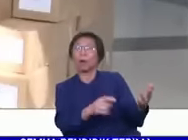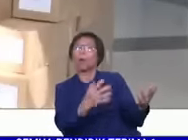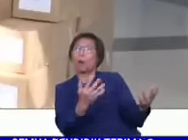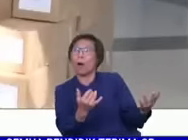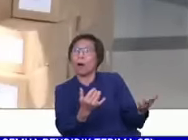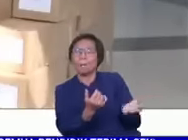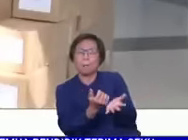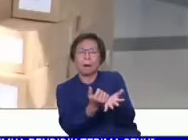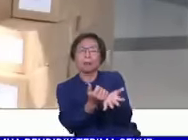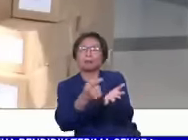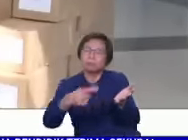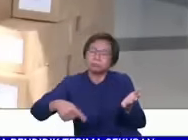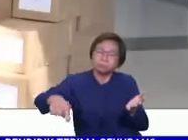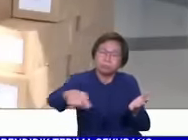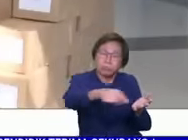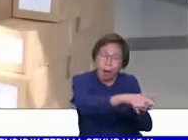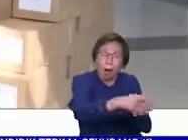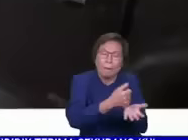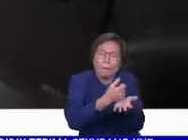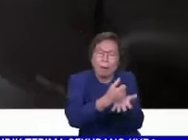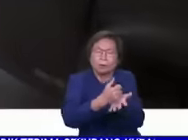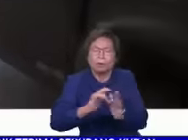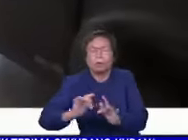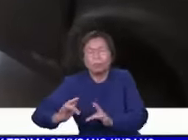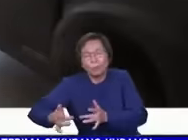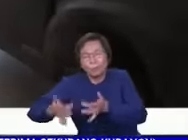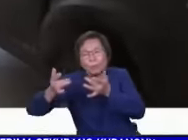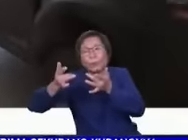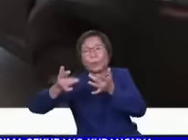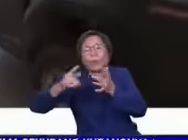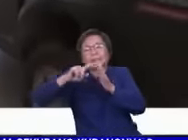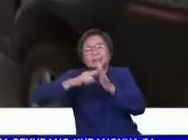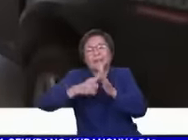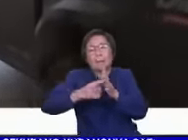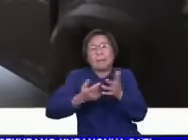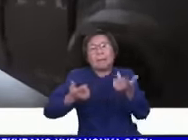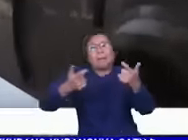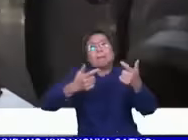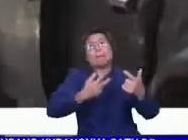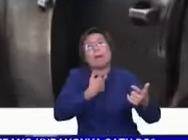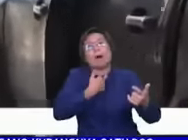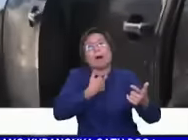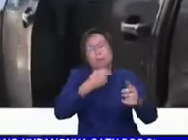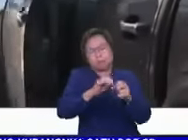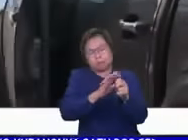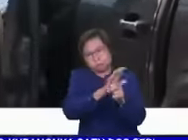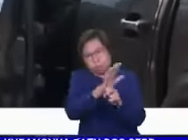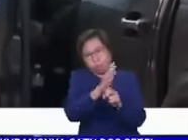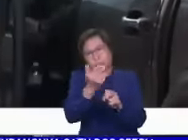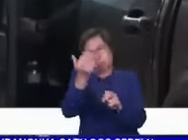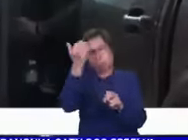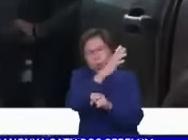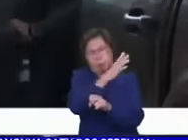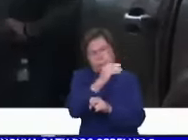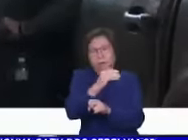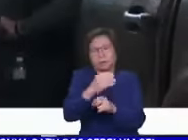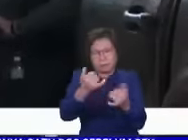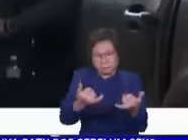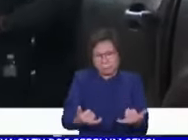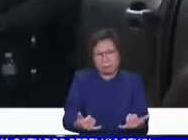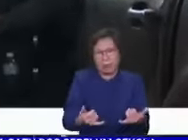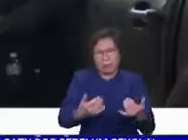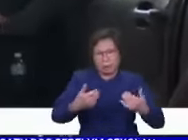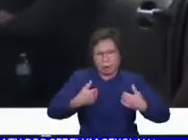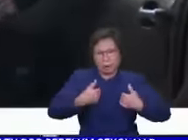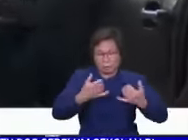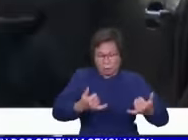bagi membantu mereka meringankan beban sejak terkesan ke flight 19 dan juga pada ketika